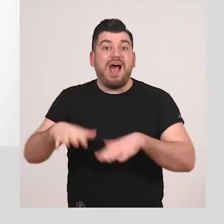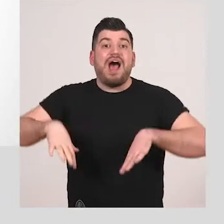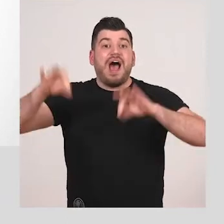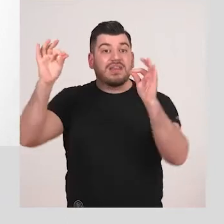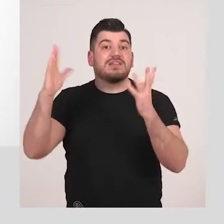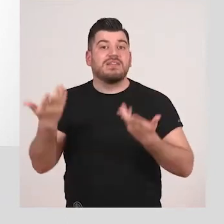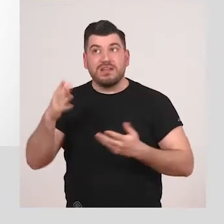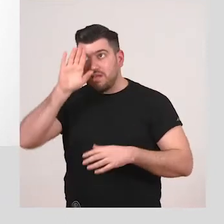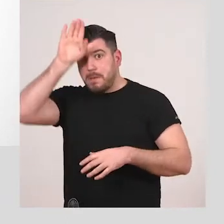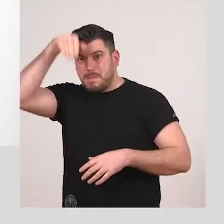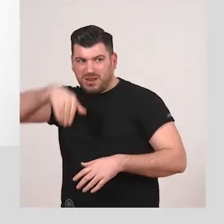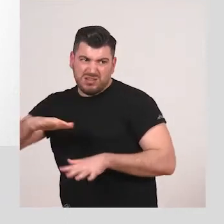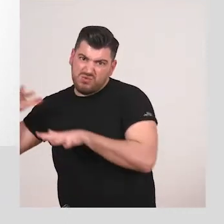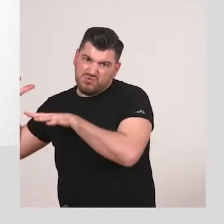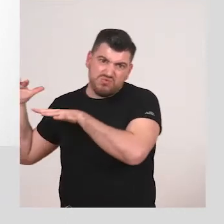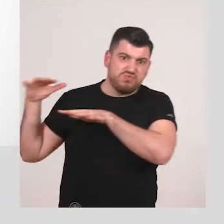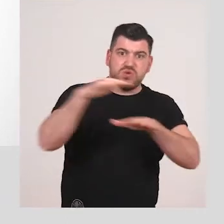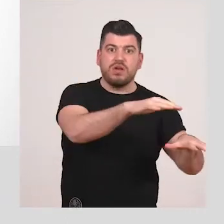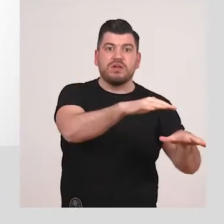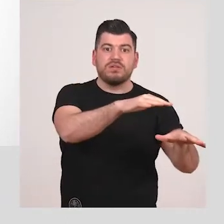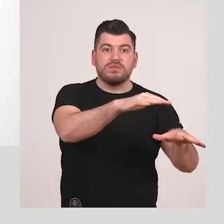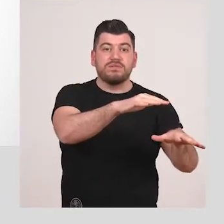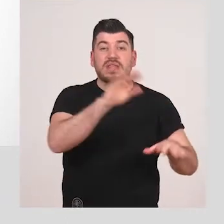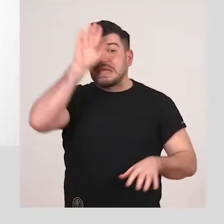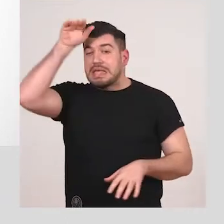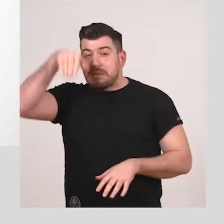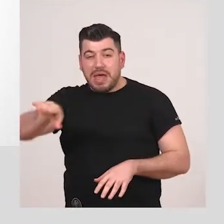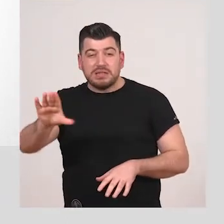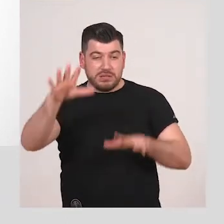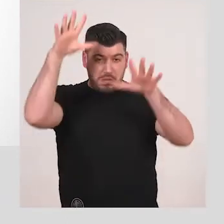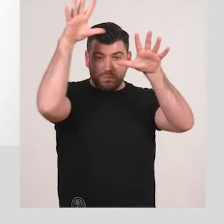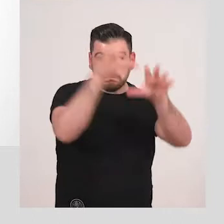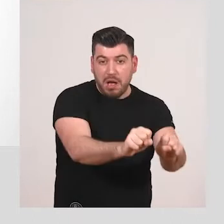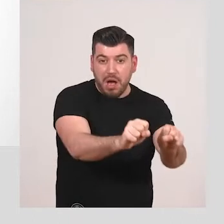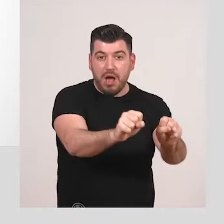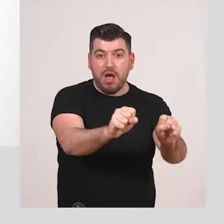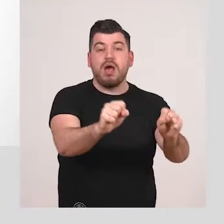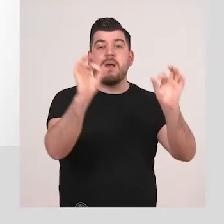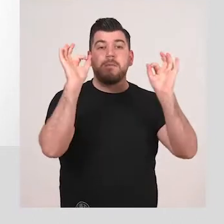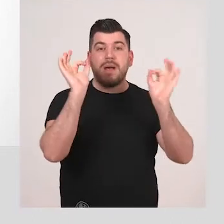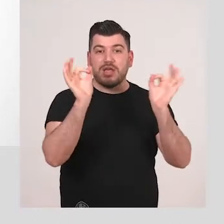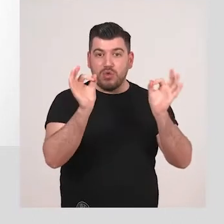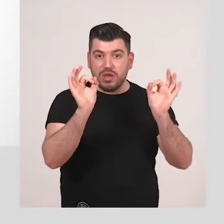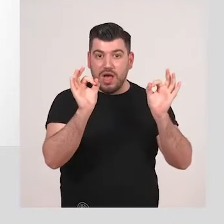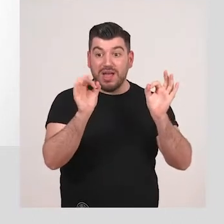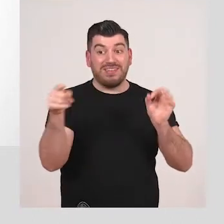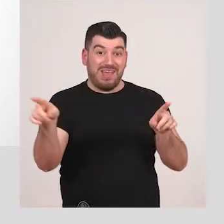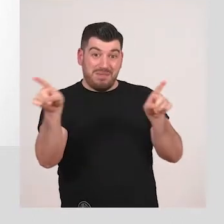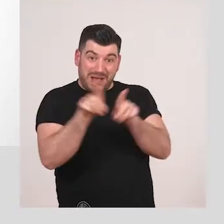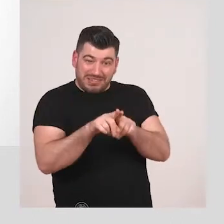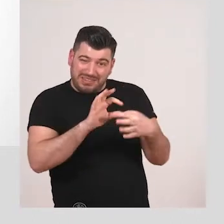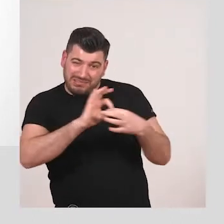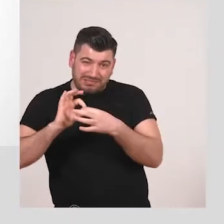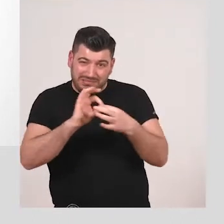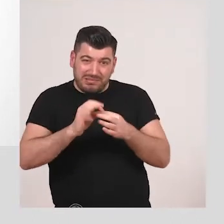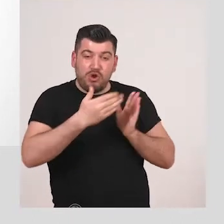εισβολή, στην οποία οι Πέρσες υπέταξαν τη Μακεδονία και με τη βοήθεια και του στόλου τους σιγά